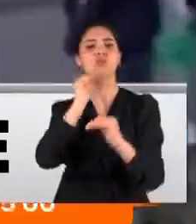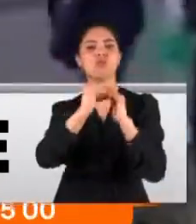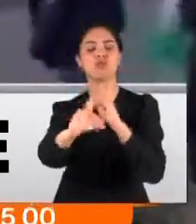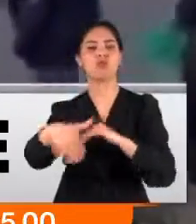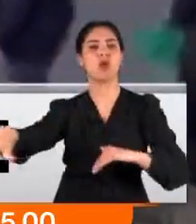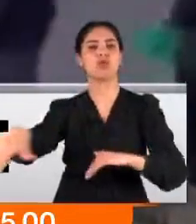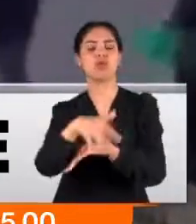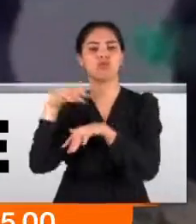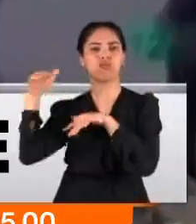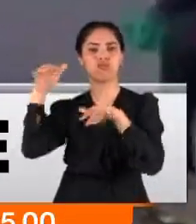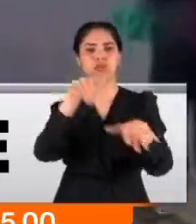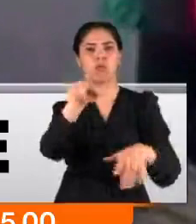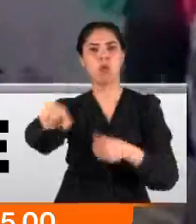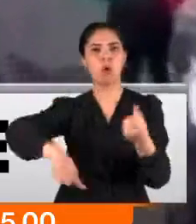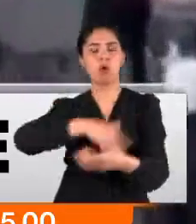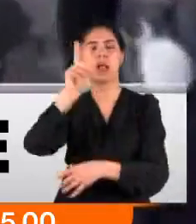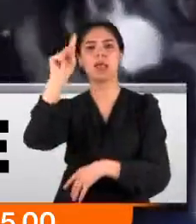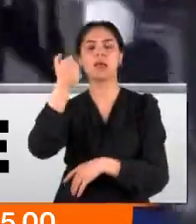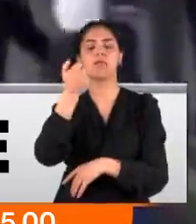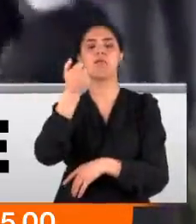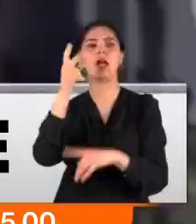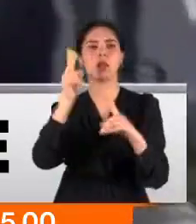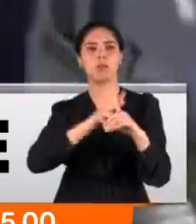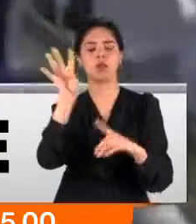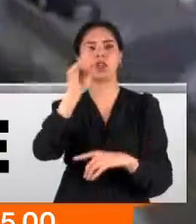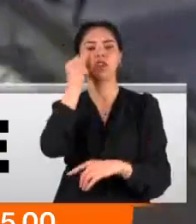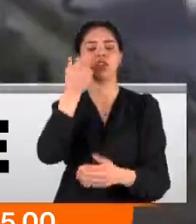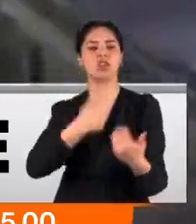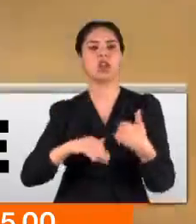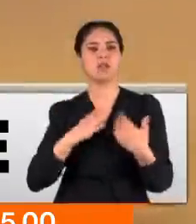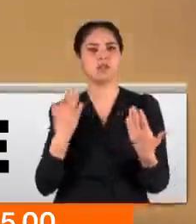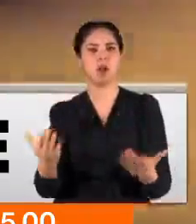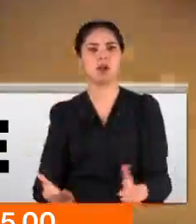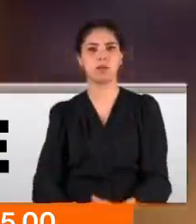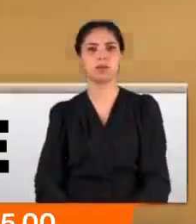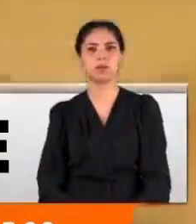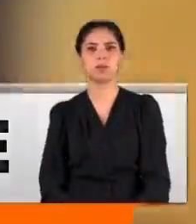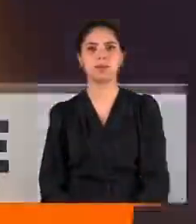sokağa inmişti. Çıkan olaylarda 26'sı polis, 40 kişi yaralanmıştı.